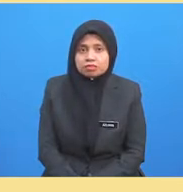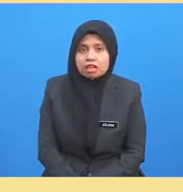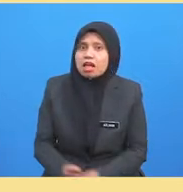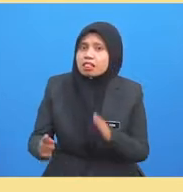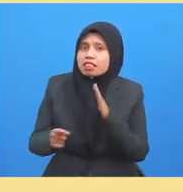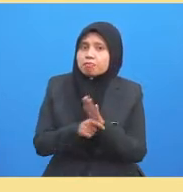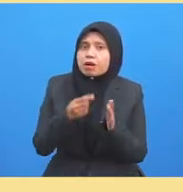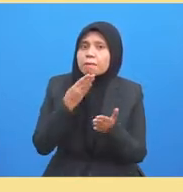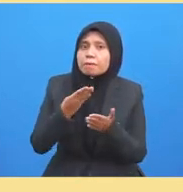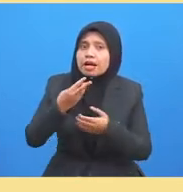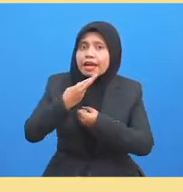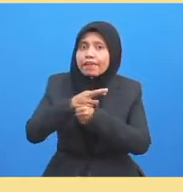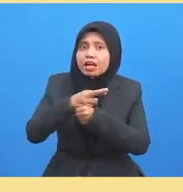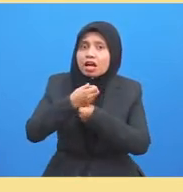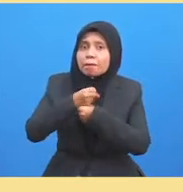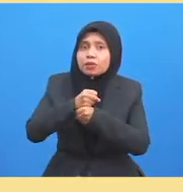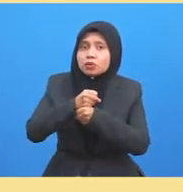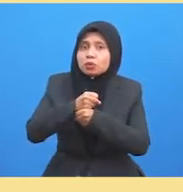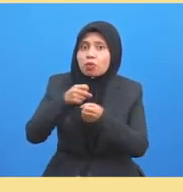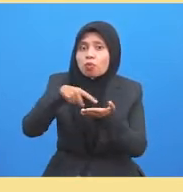Penambahbaikan reka bentuk model olokan.